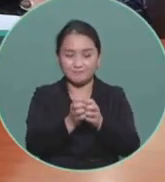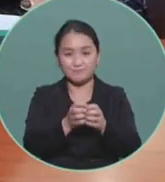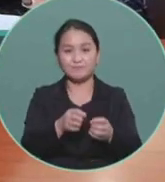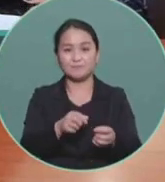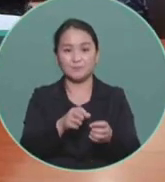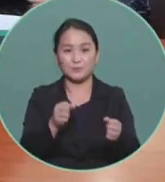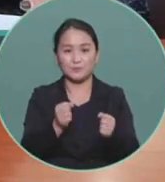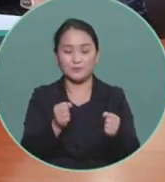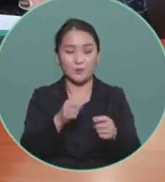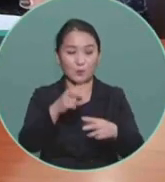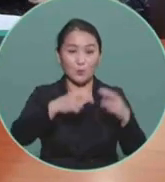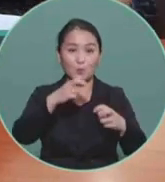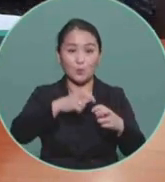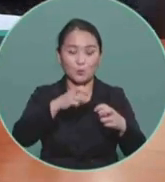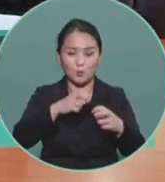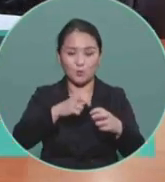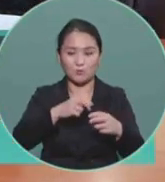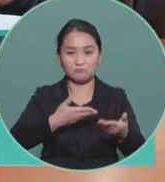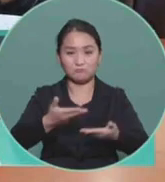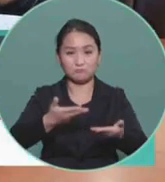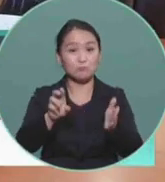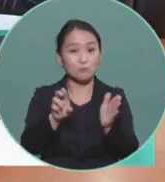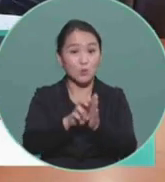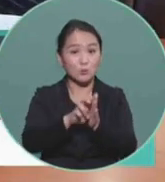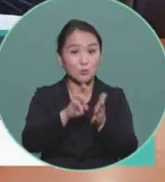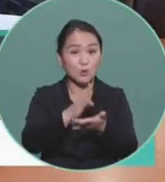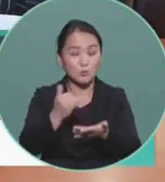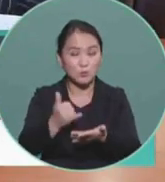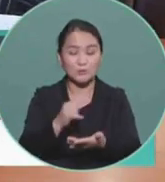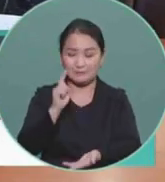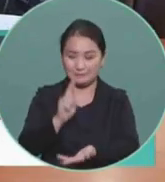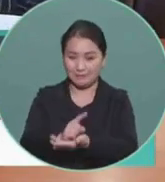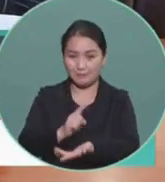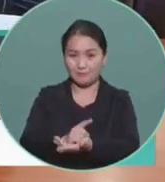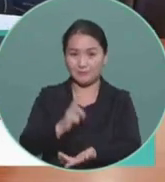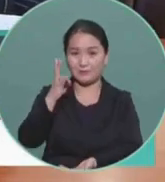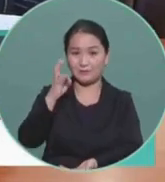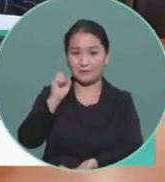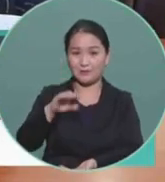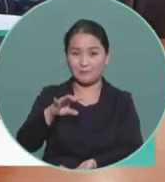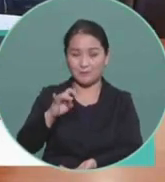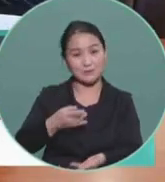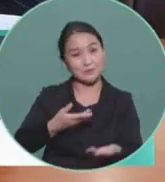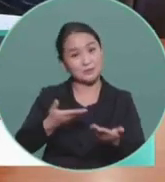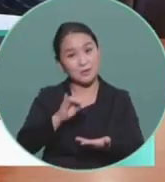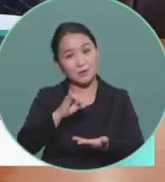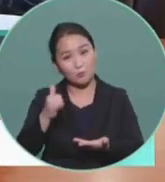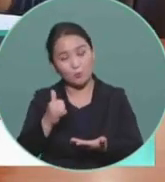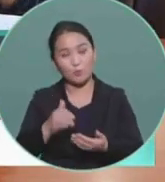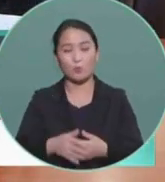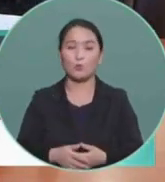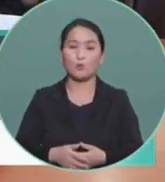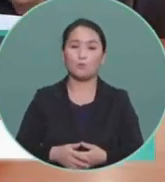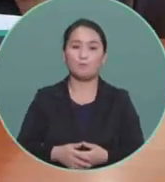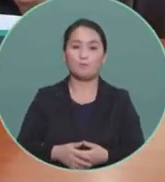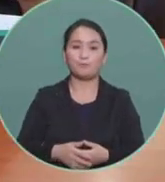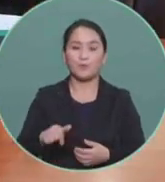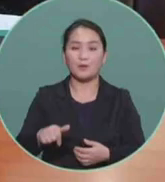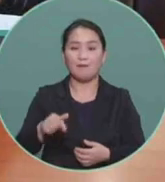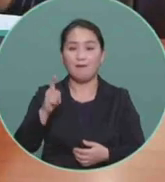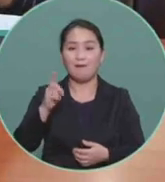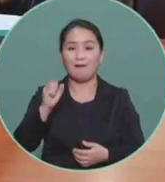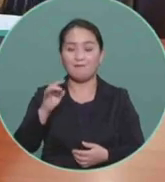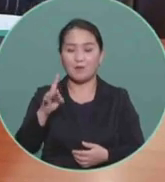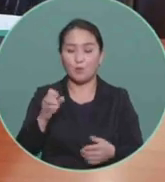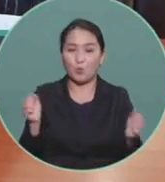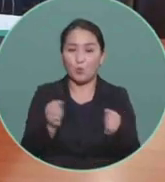худалдан бодлуулах ер нь боломж бий юу? Эсвэл одоо юу гэдгийг намрын ийд одоо өөр ороод ирэхэд тэ зарах ч юм уу? Эсвэл одоо